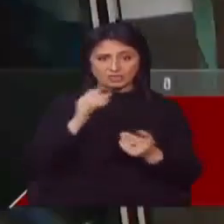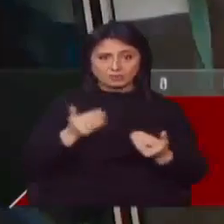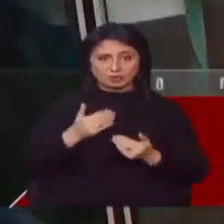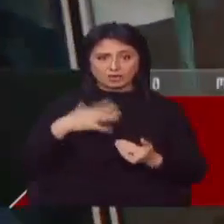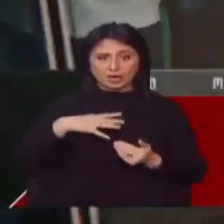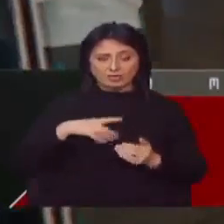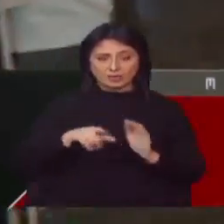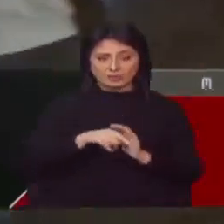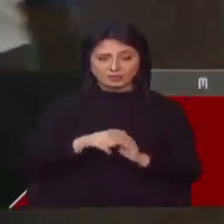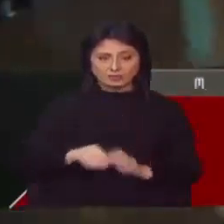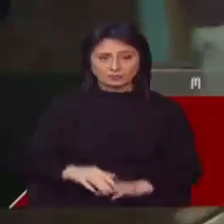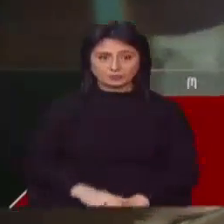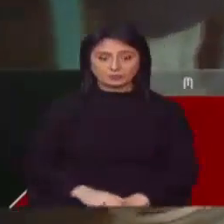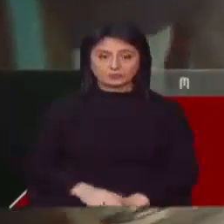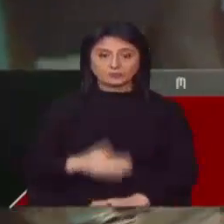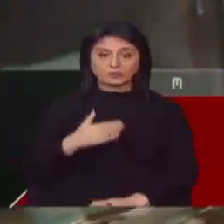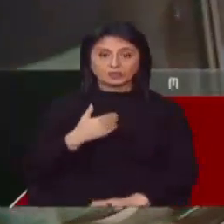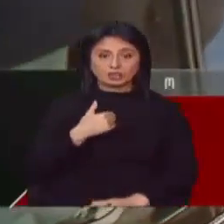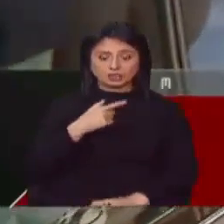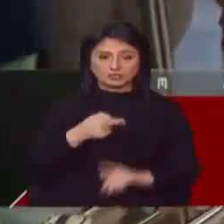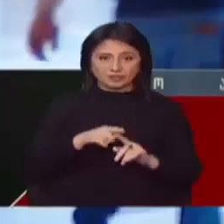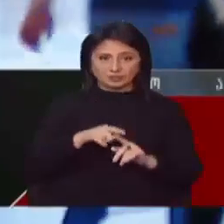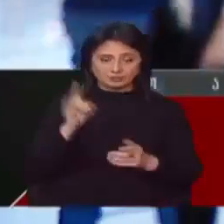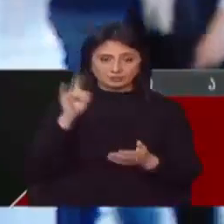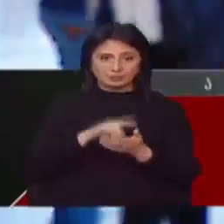მცხოვრებ ქართველებთან. ჩვენ ჩამოვედით ბათიამიდან,